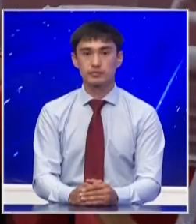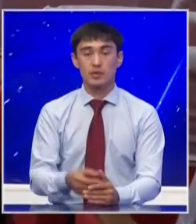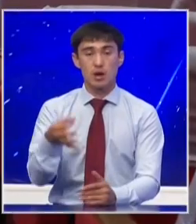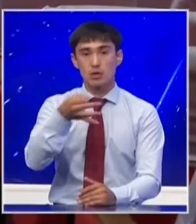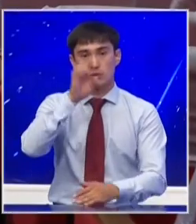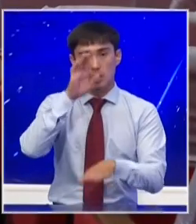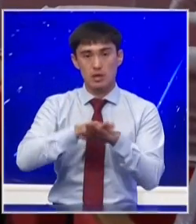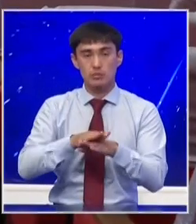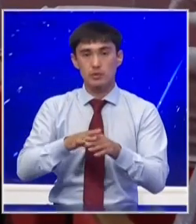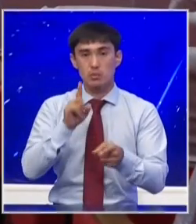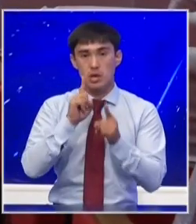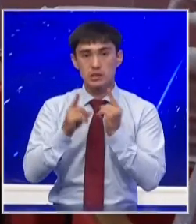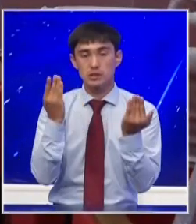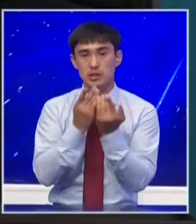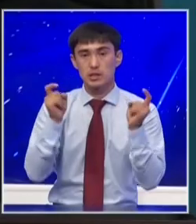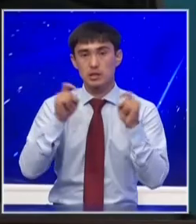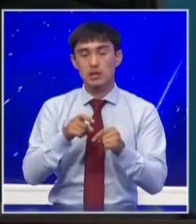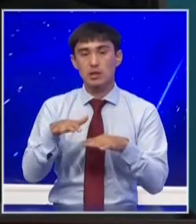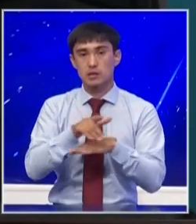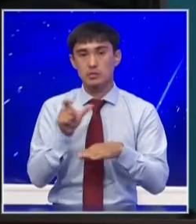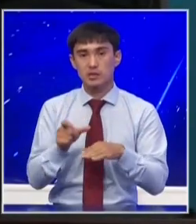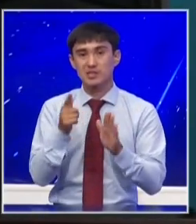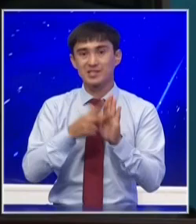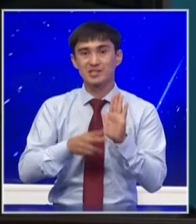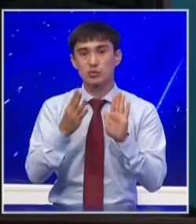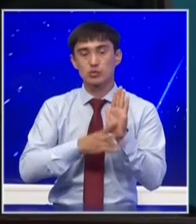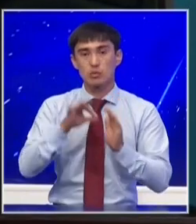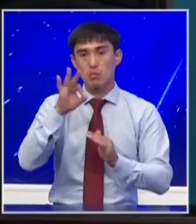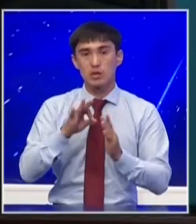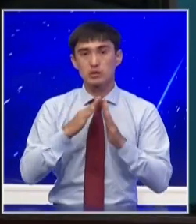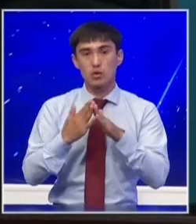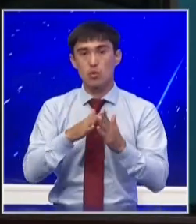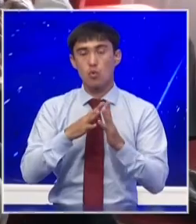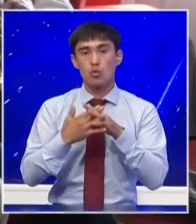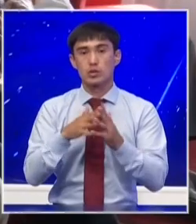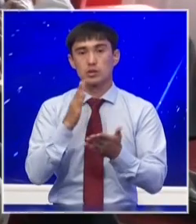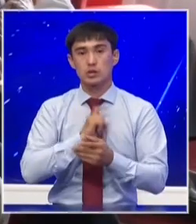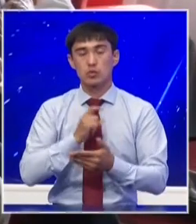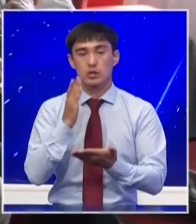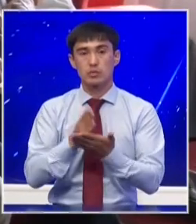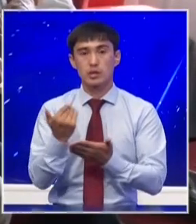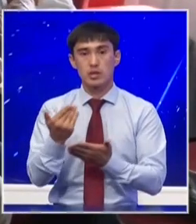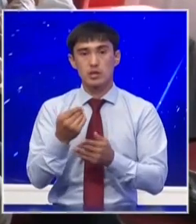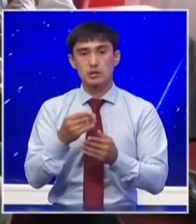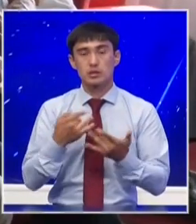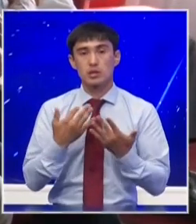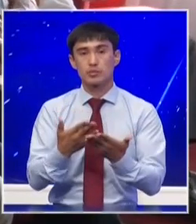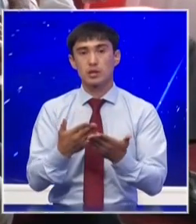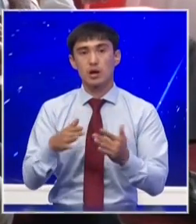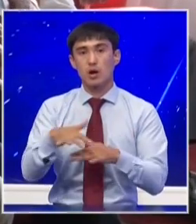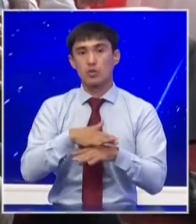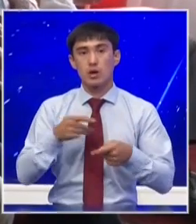Аудандық әкімдіктің мәжіліс залына жиылған бұл азаматтардың 80-90% қорасы малға толған шаруа иелері. Талаптары аудан